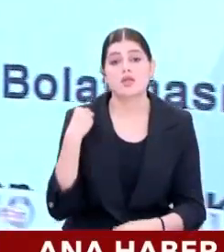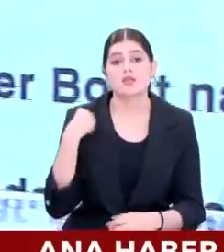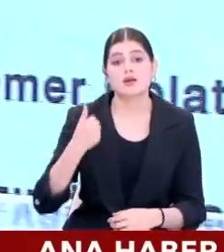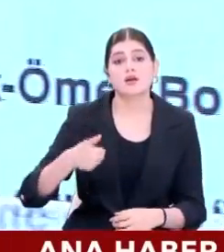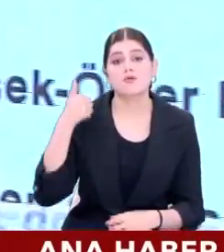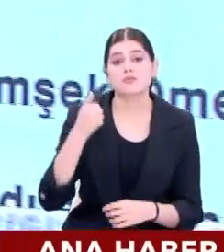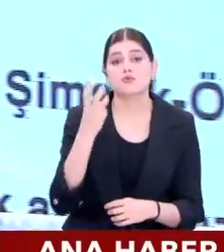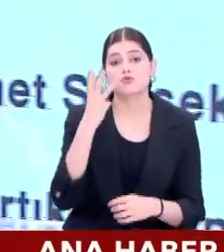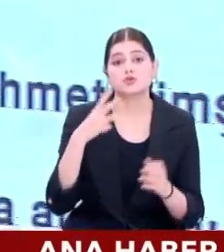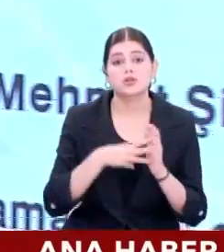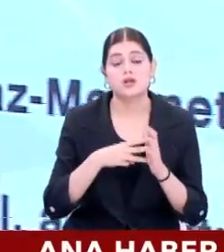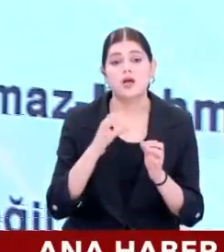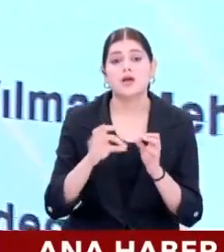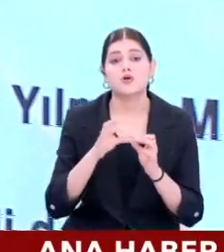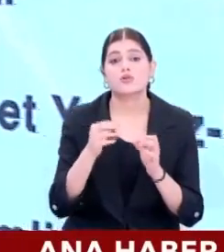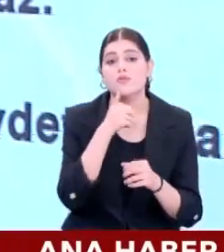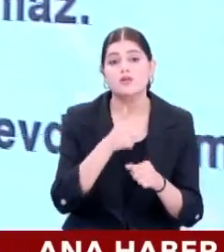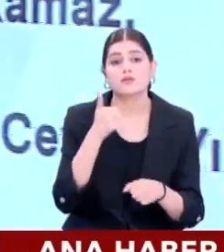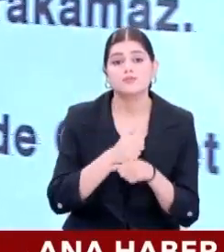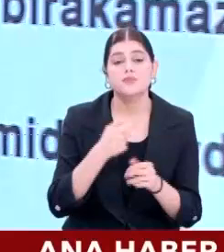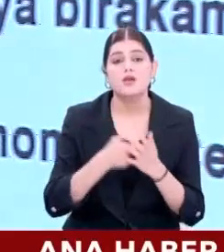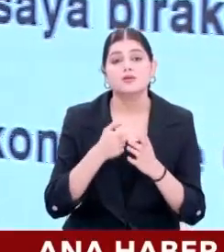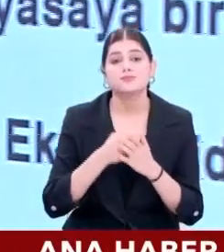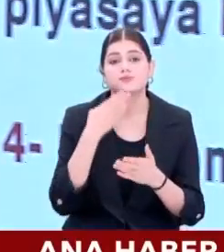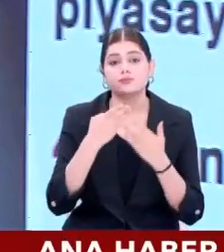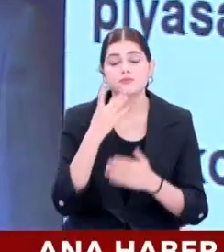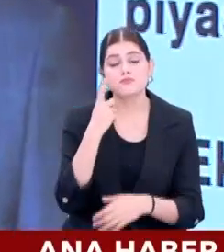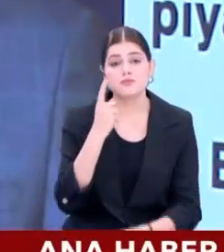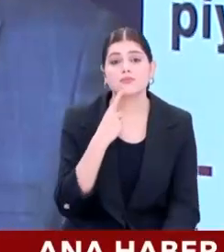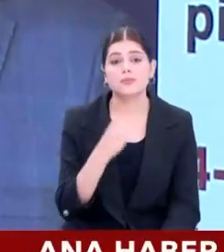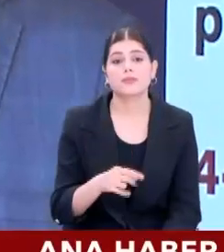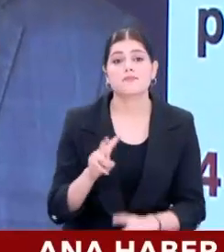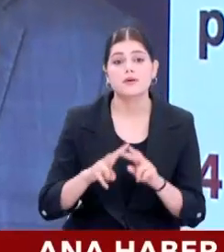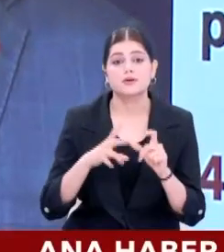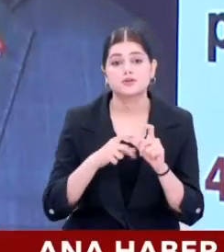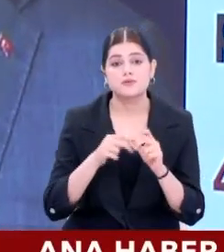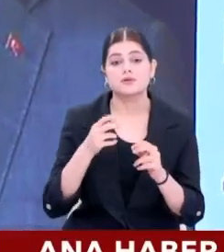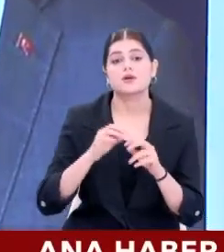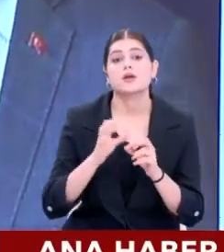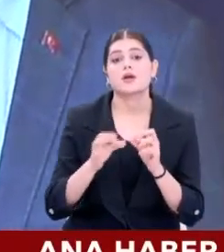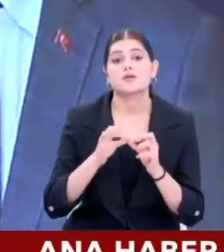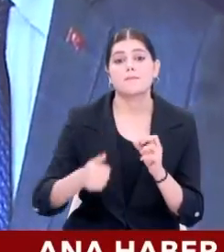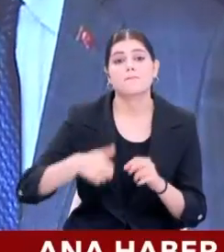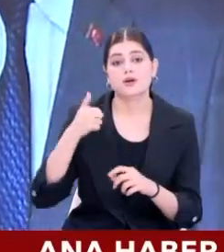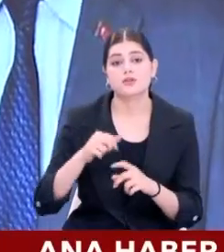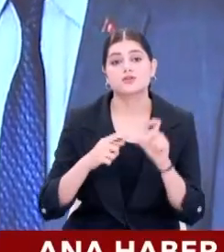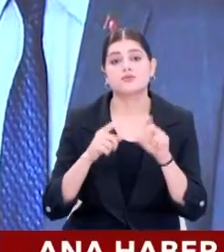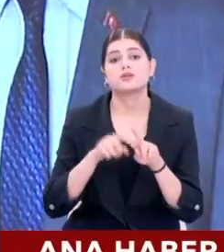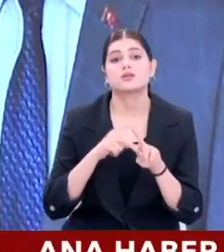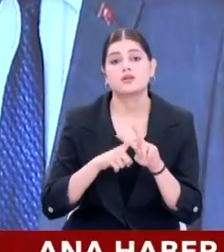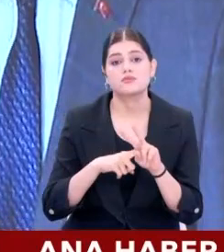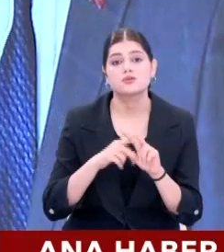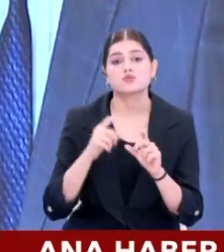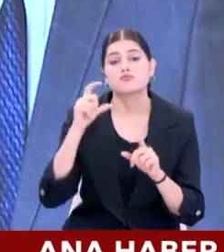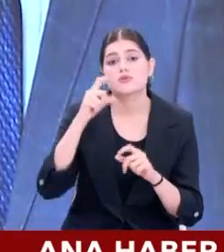kabinedeki üç ekonomiden sorumlu 3 önemli isim üzerinden de bakacağız Mehmet Şimşek Hazine ve Maliye Bakanı oldu Cevdet Yılmaz